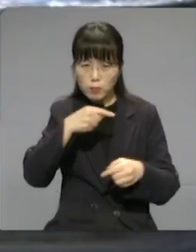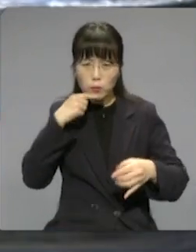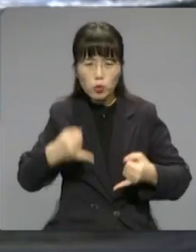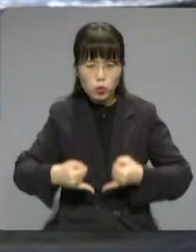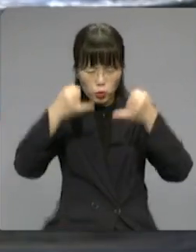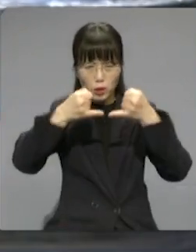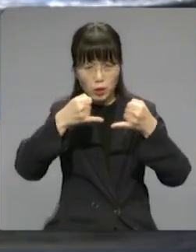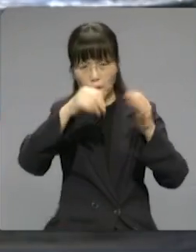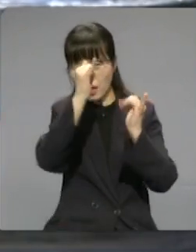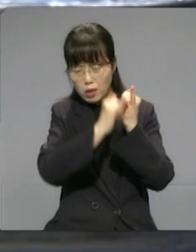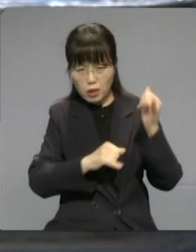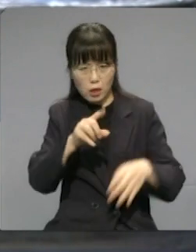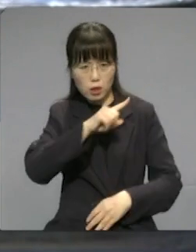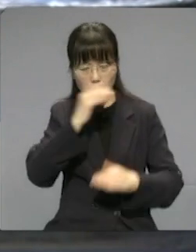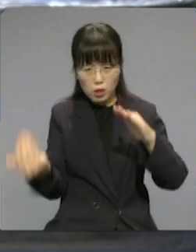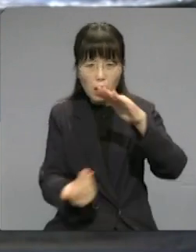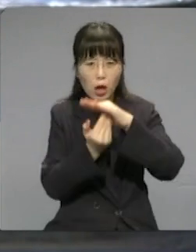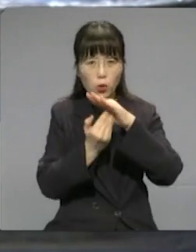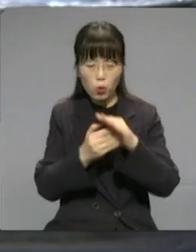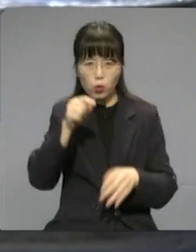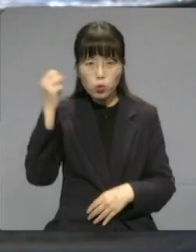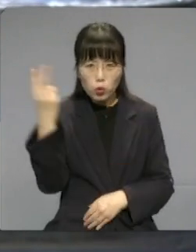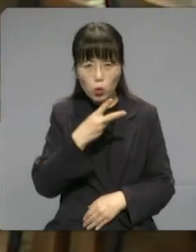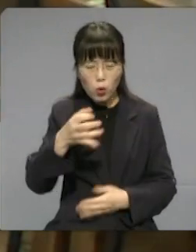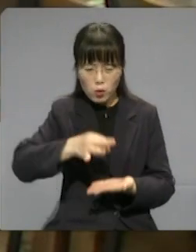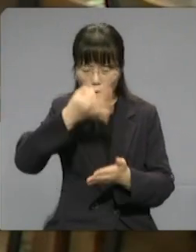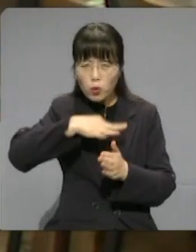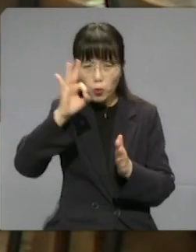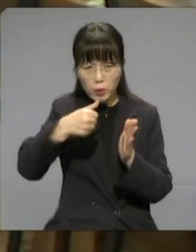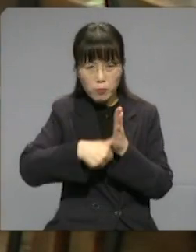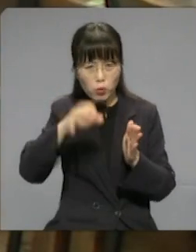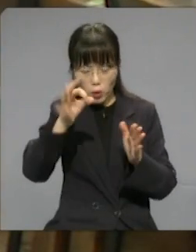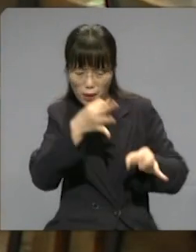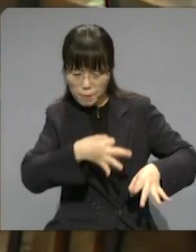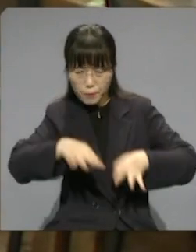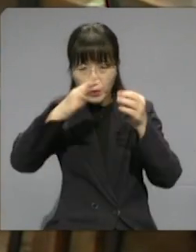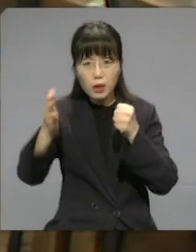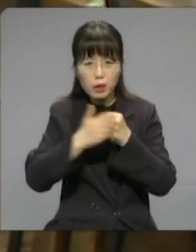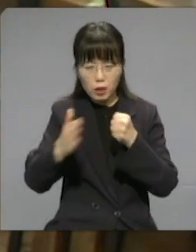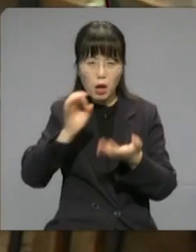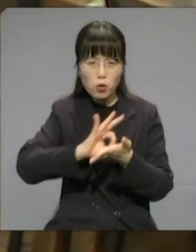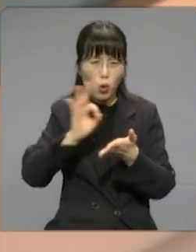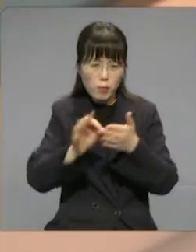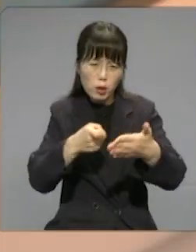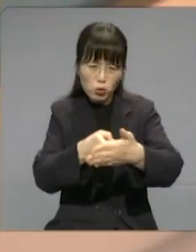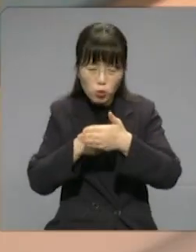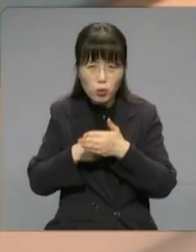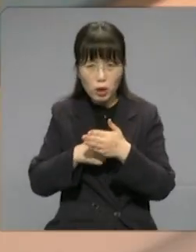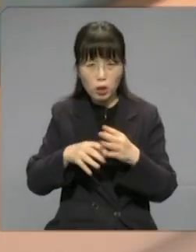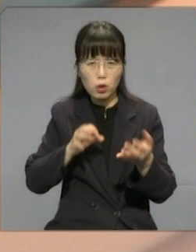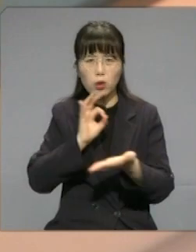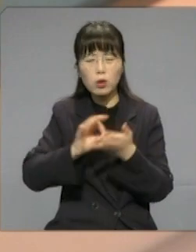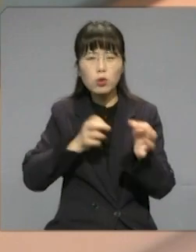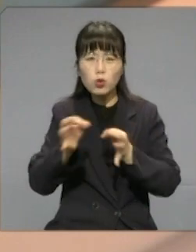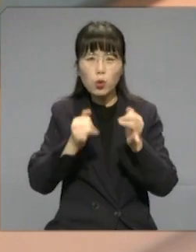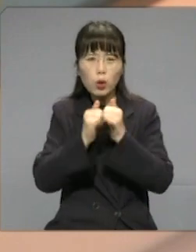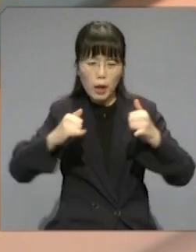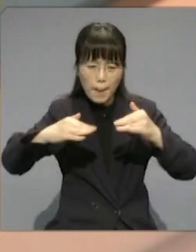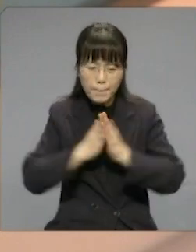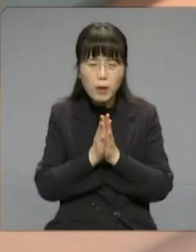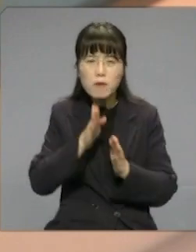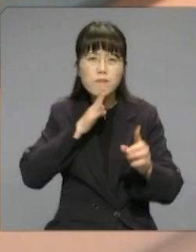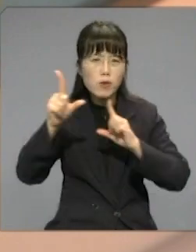사상 최고치입니다 거기에 고금리의 고가가 겹치며 소비 줄자 자영업자의 공포는